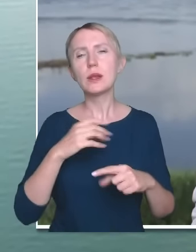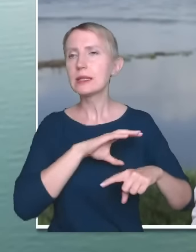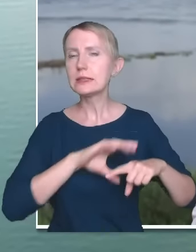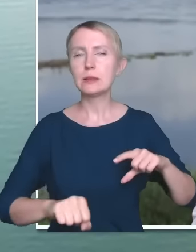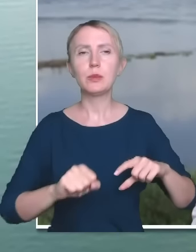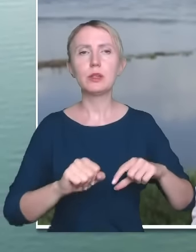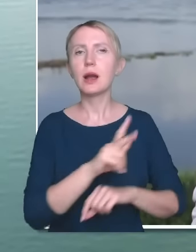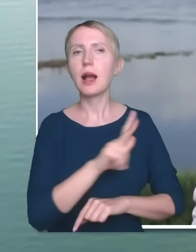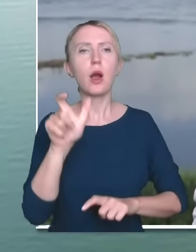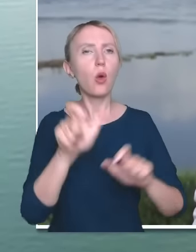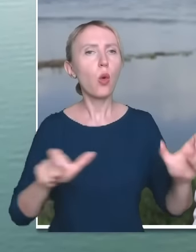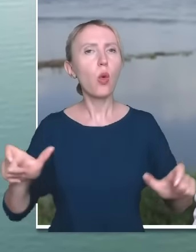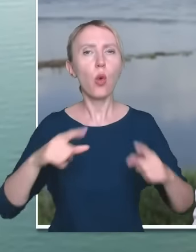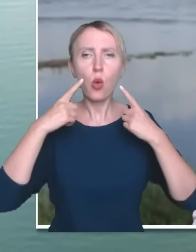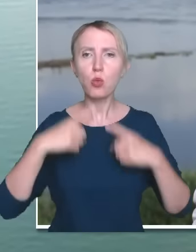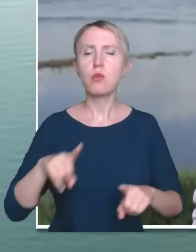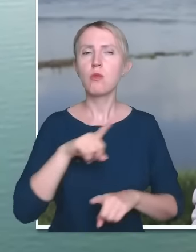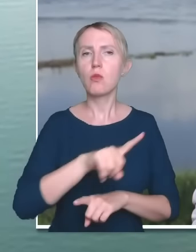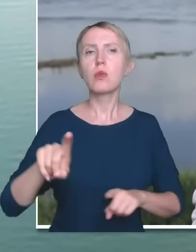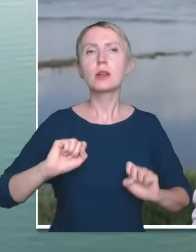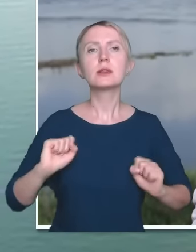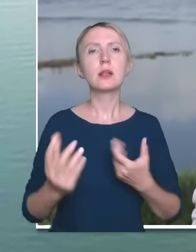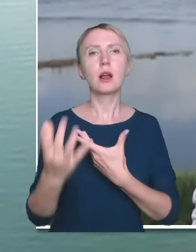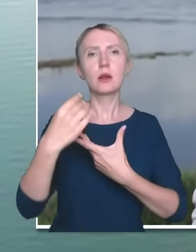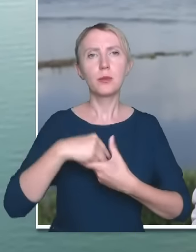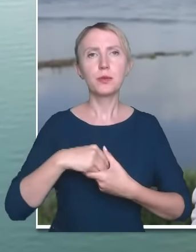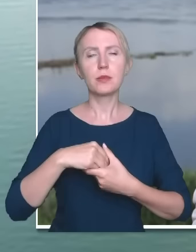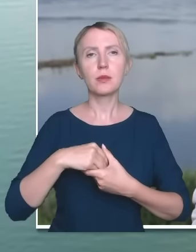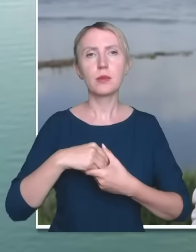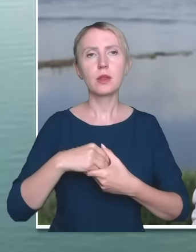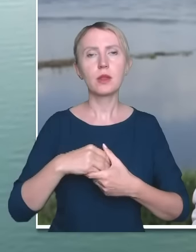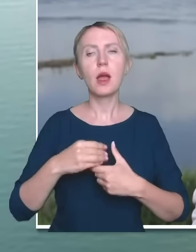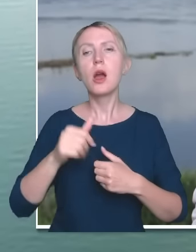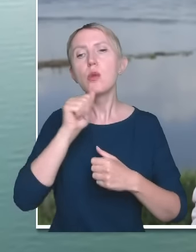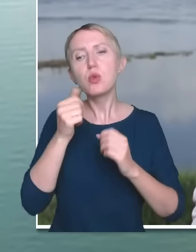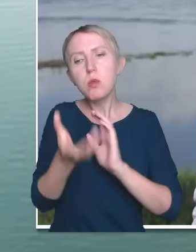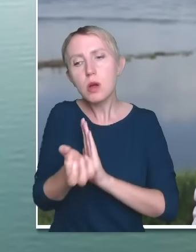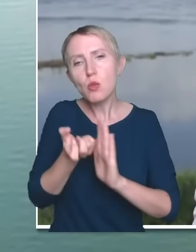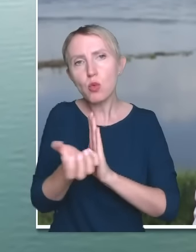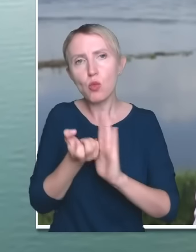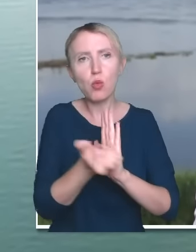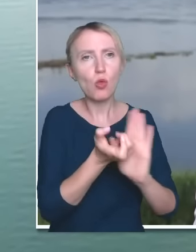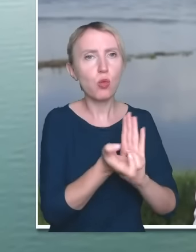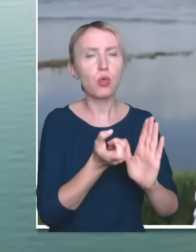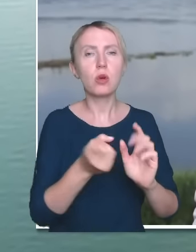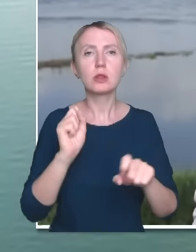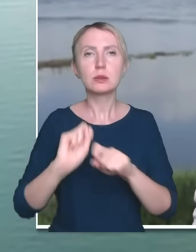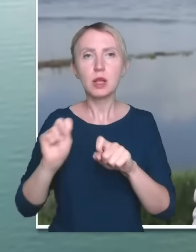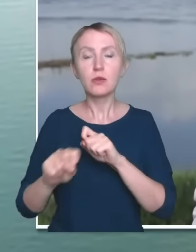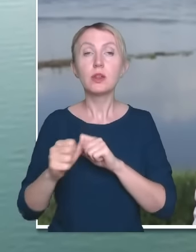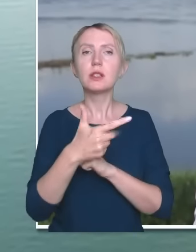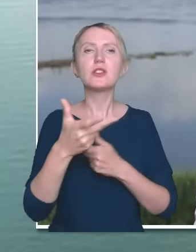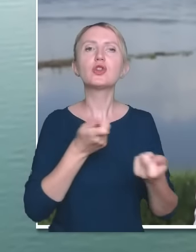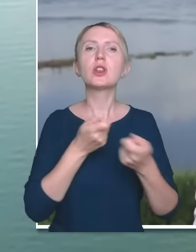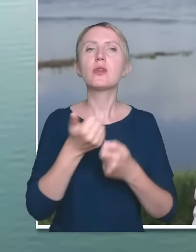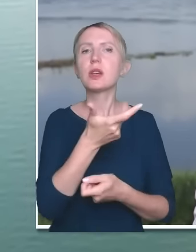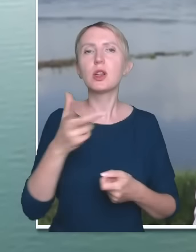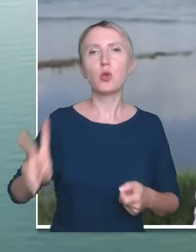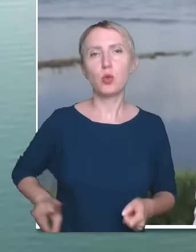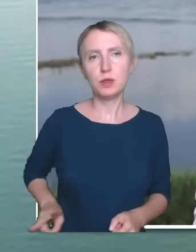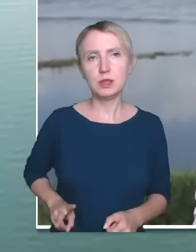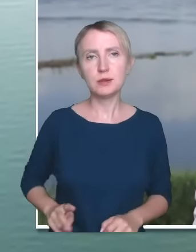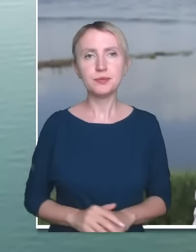wszystkich osób, które były zaangażowane i pobierały próbki i badały, ale też kierownictwa kilku resortów. Dlatego, że